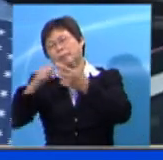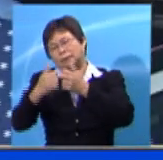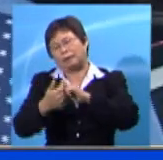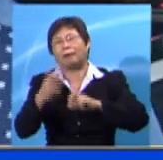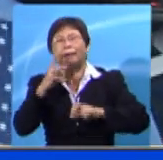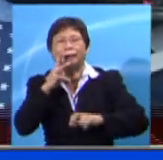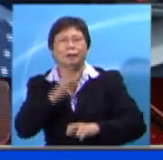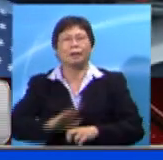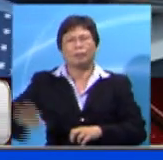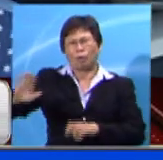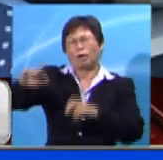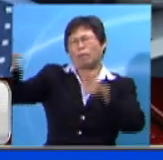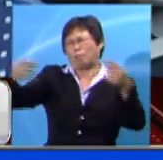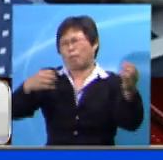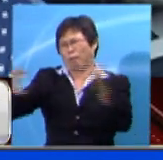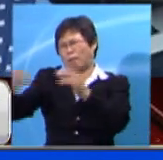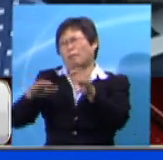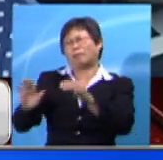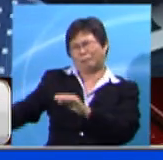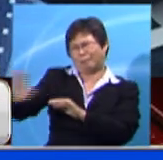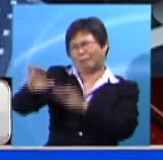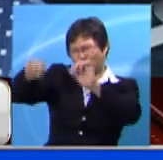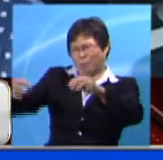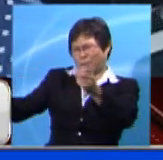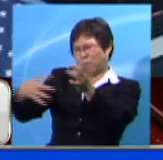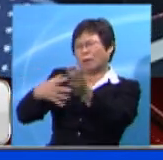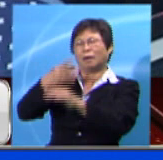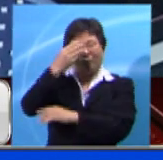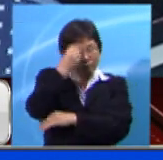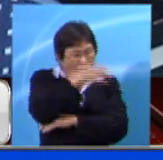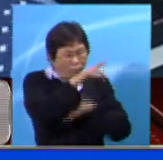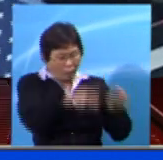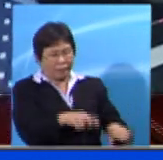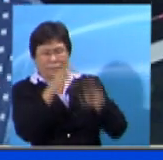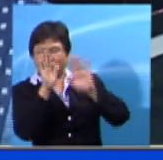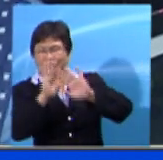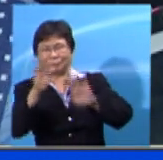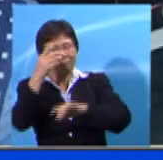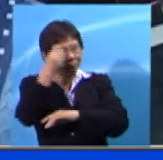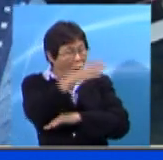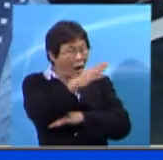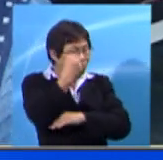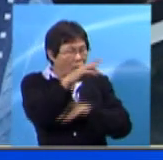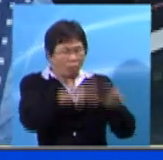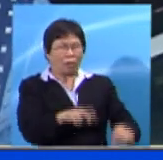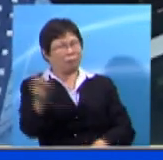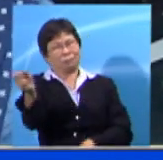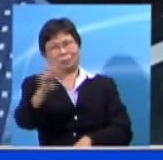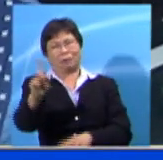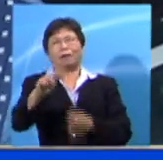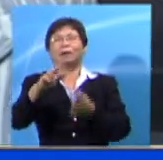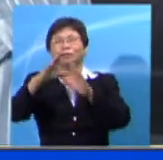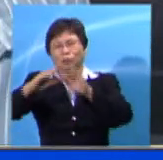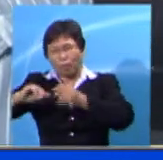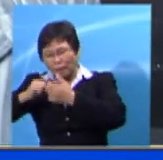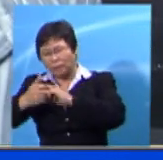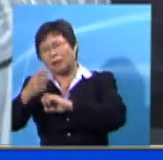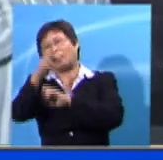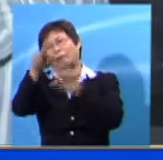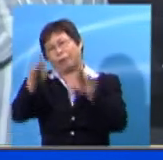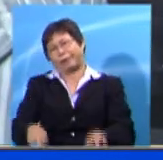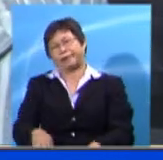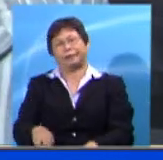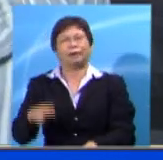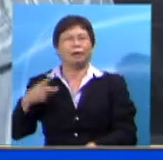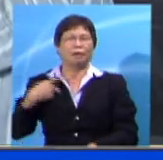bolehtik tapi jangan abaikan rakyat sesai dulu isu-isu rakyat memang